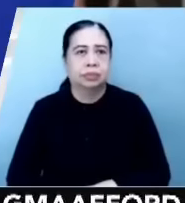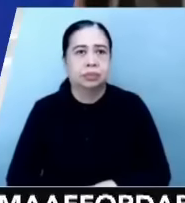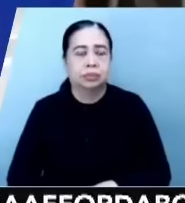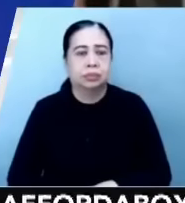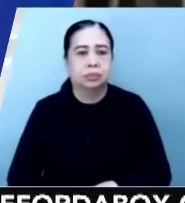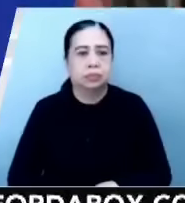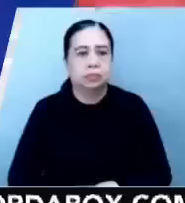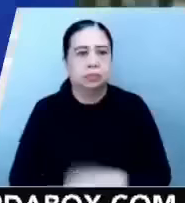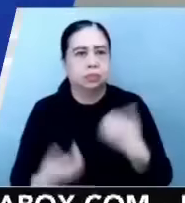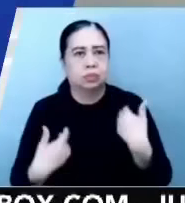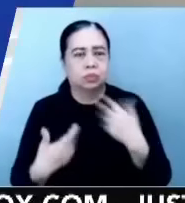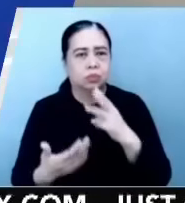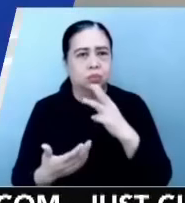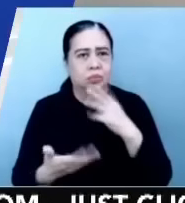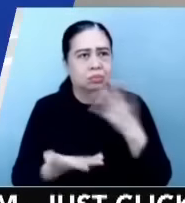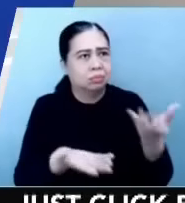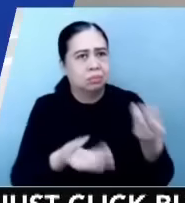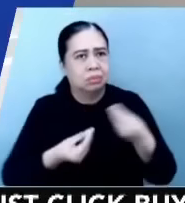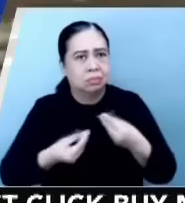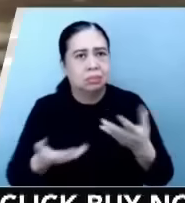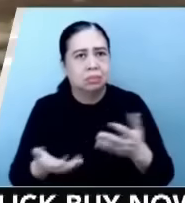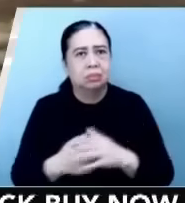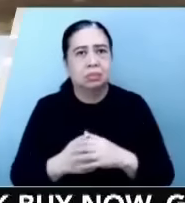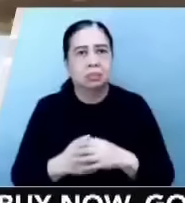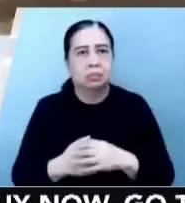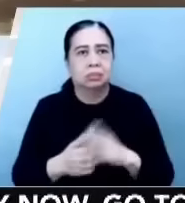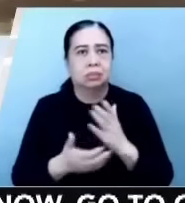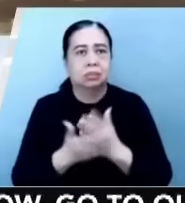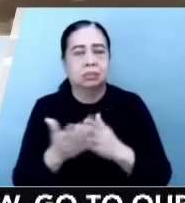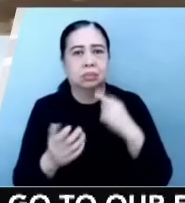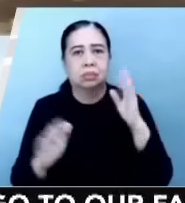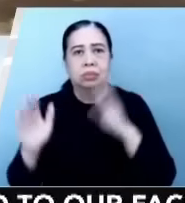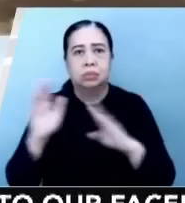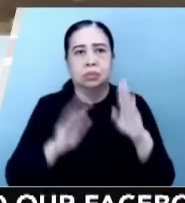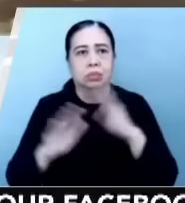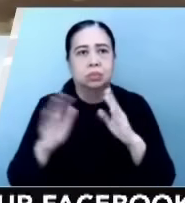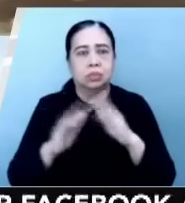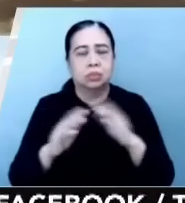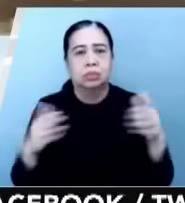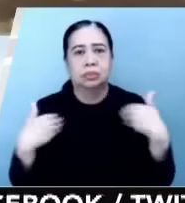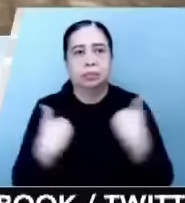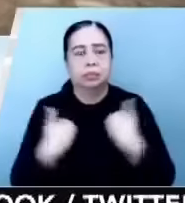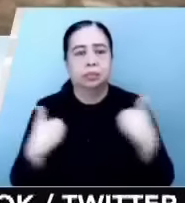man sa amo nag-abot? Ang ilang residente naman, pinuproblema ang mga alagang hayop na naiwan